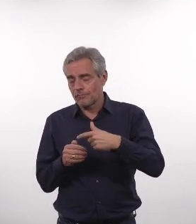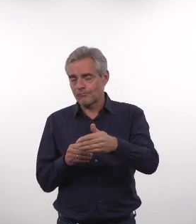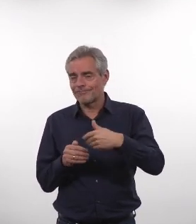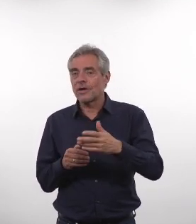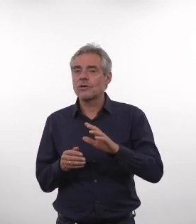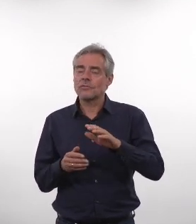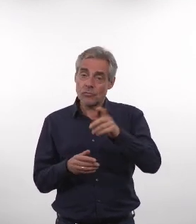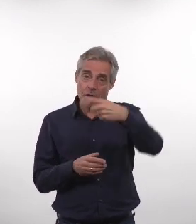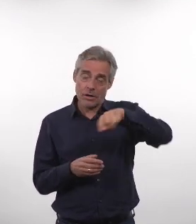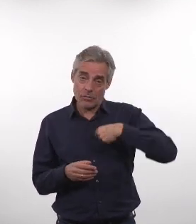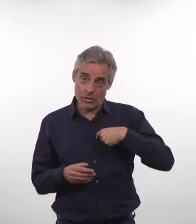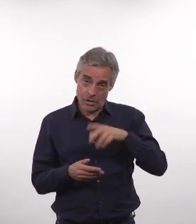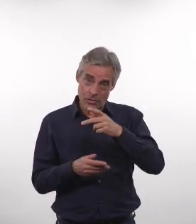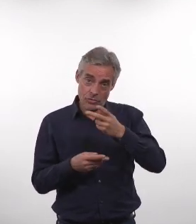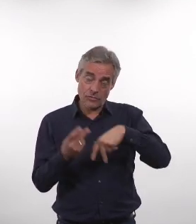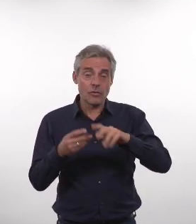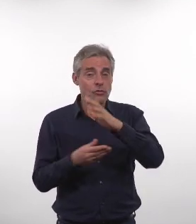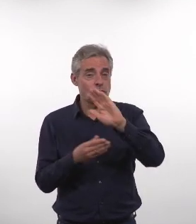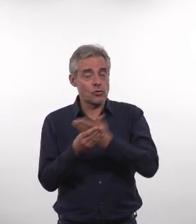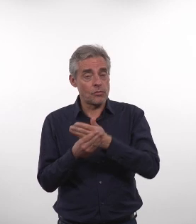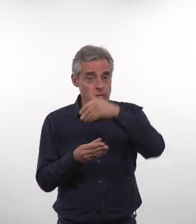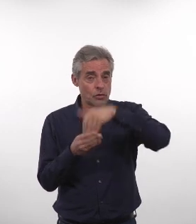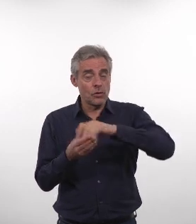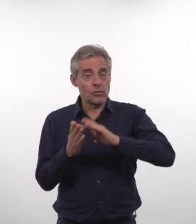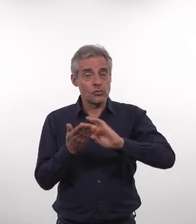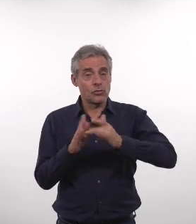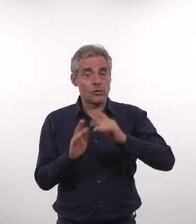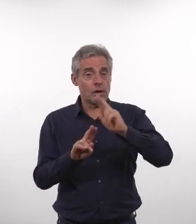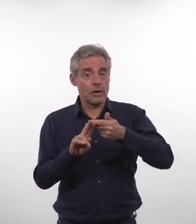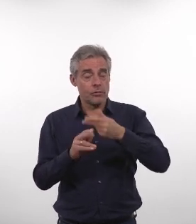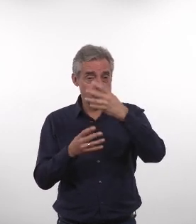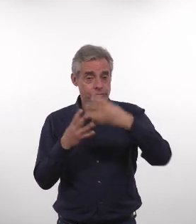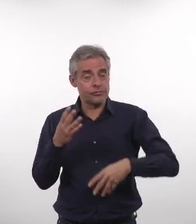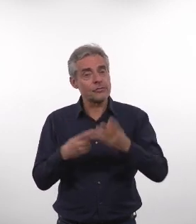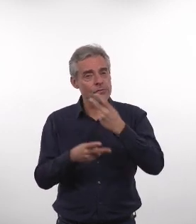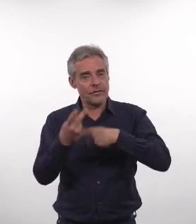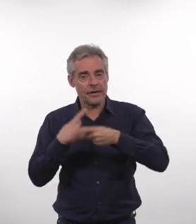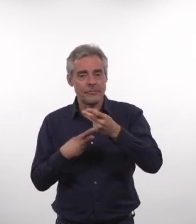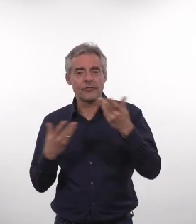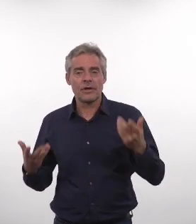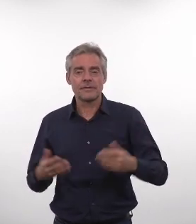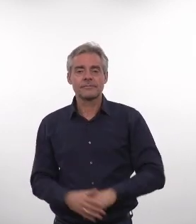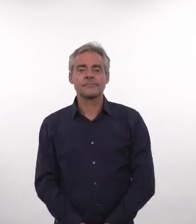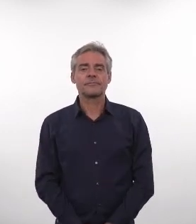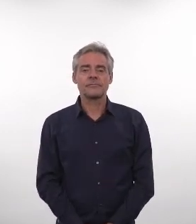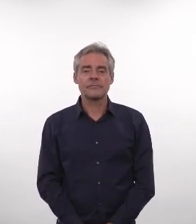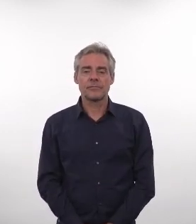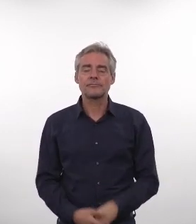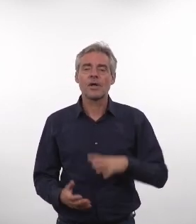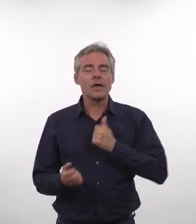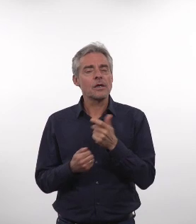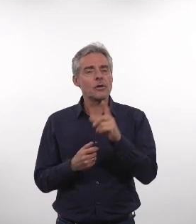enverrai le document avec toutes ces réponses par écrit. Donc, quand même, nous allons en